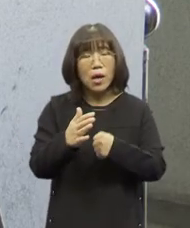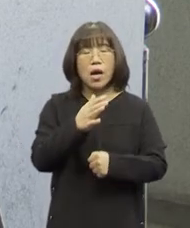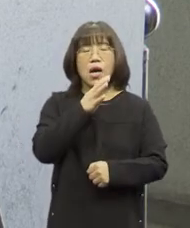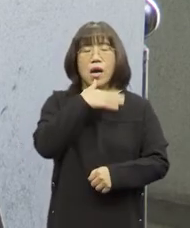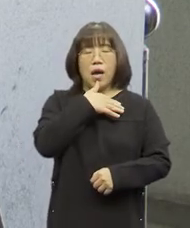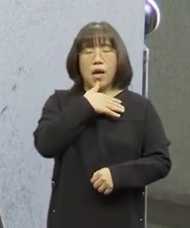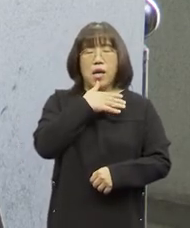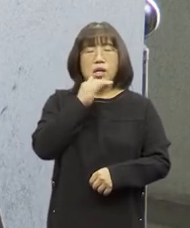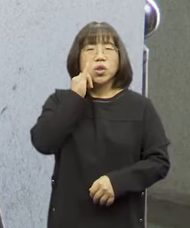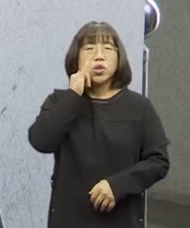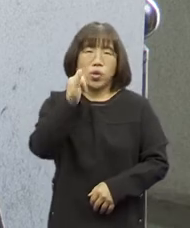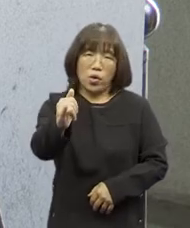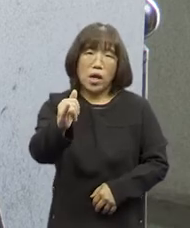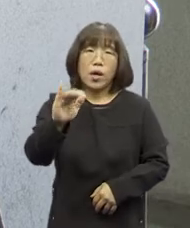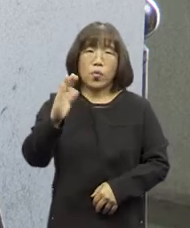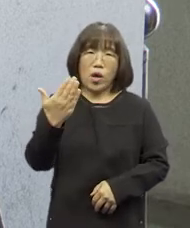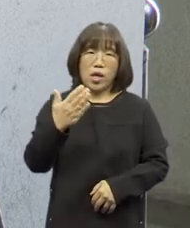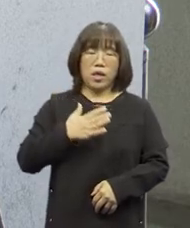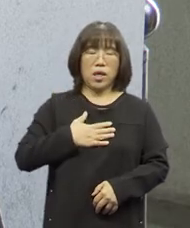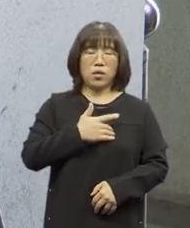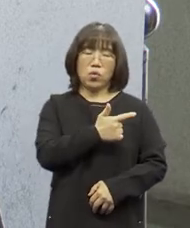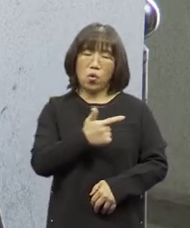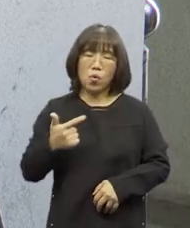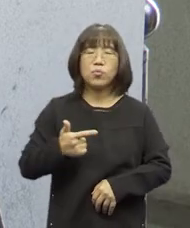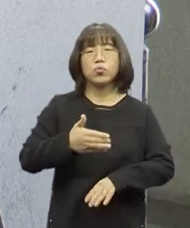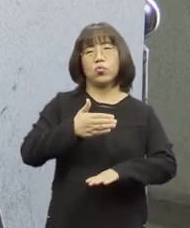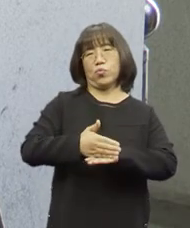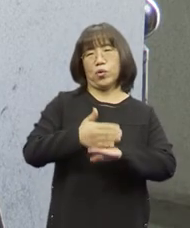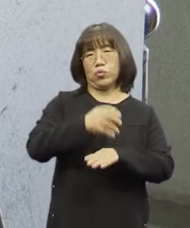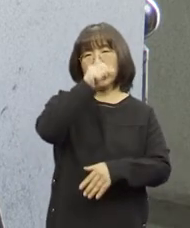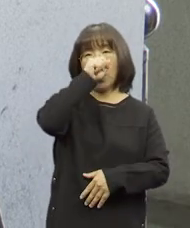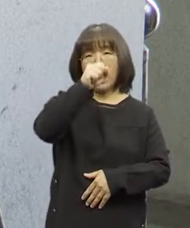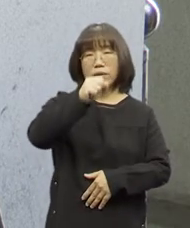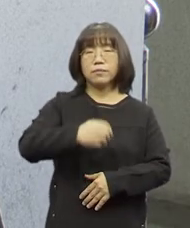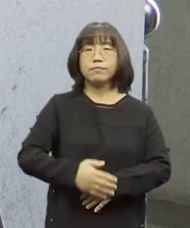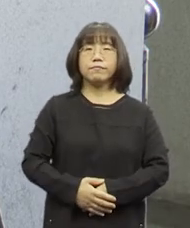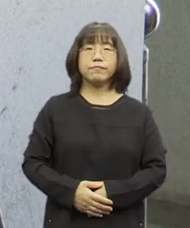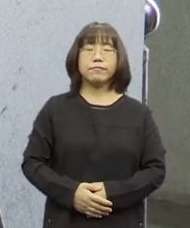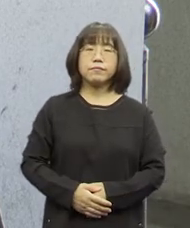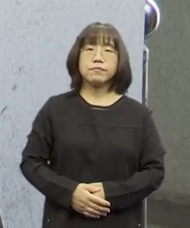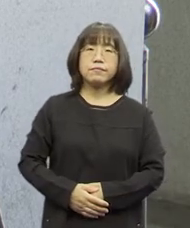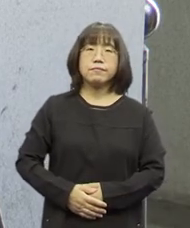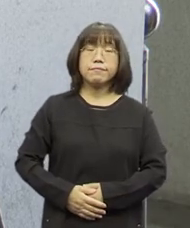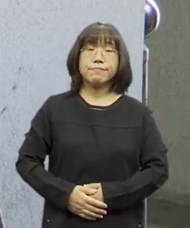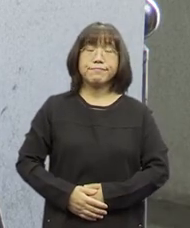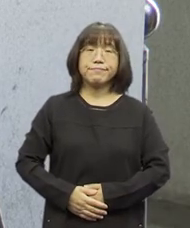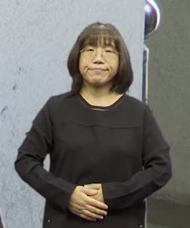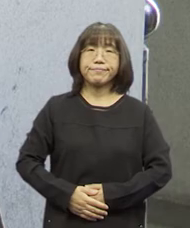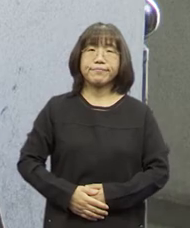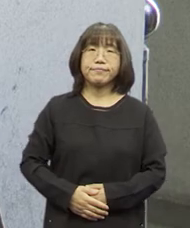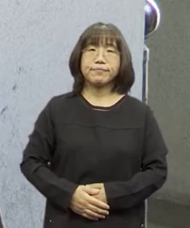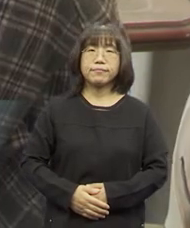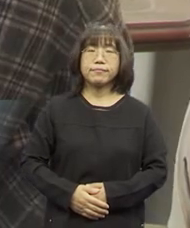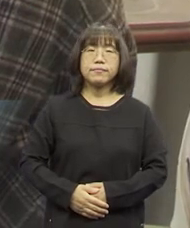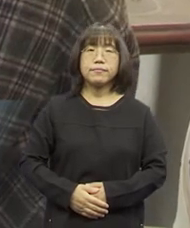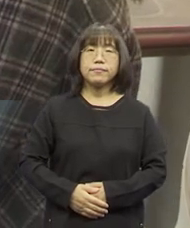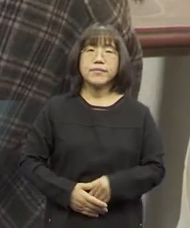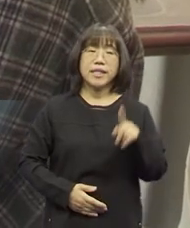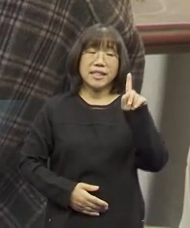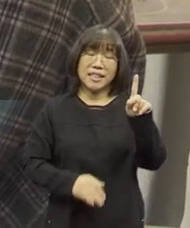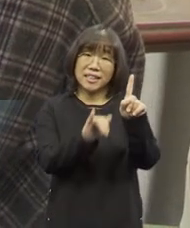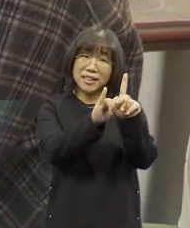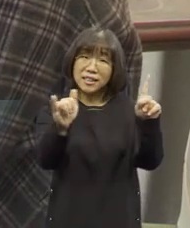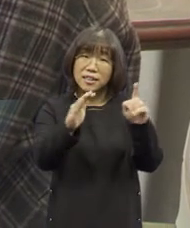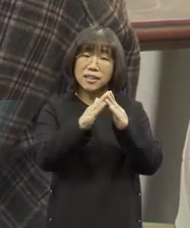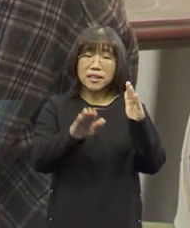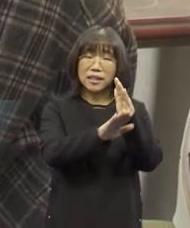때문에 망설였던 걸 전화하게 되고 진짜 제 개인적인 입장에서는 너무 좋더라고요.